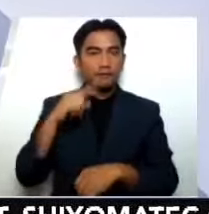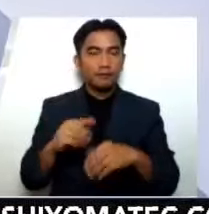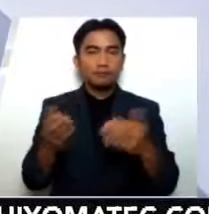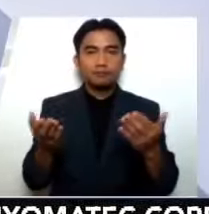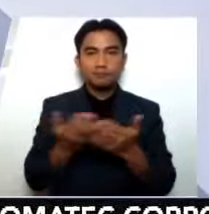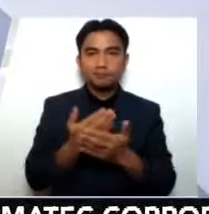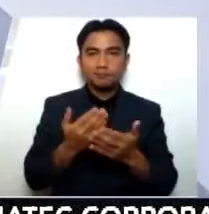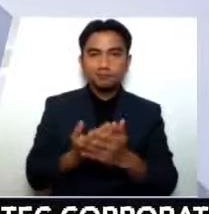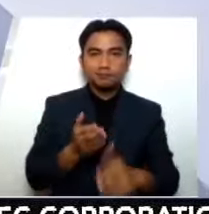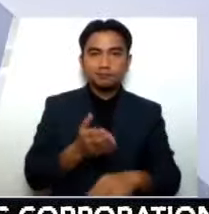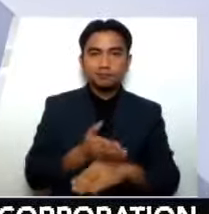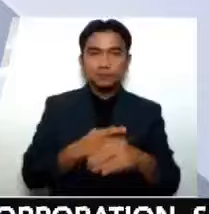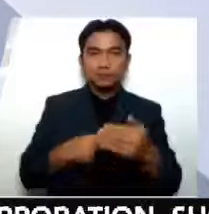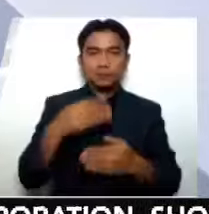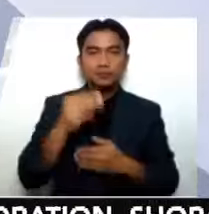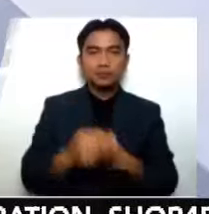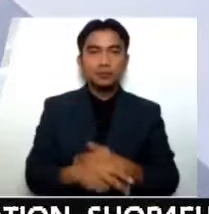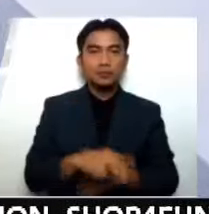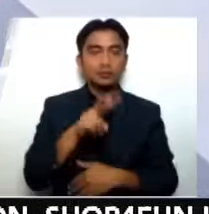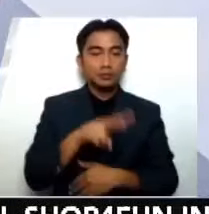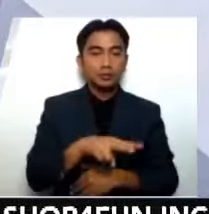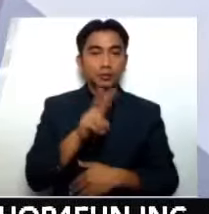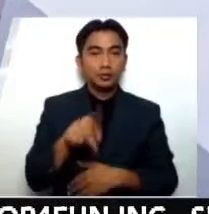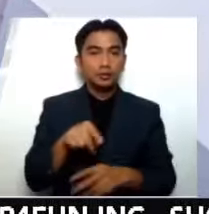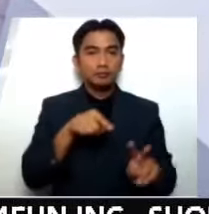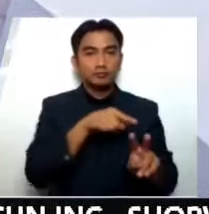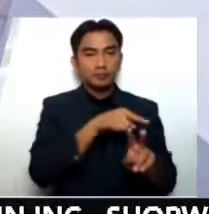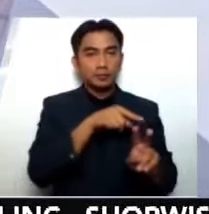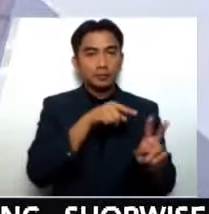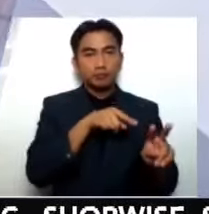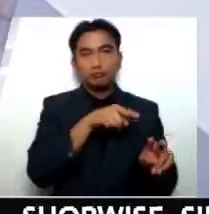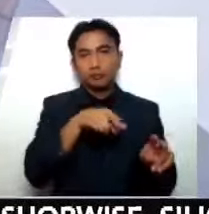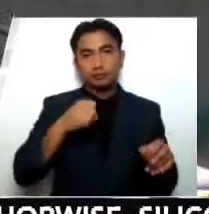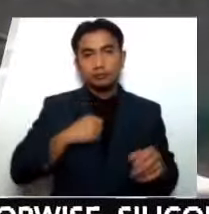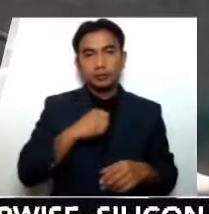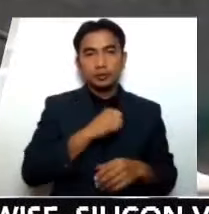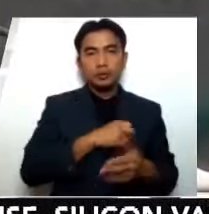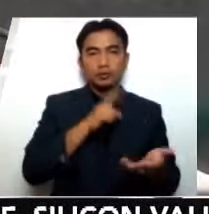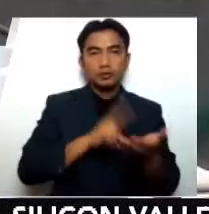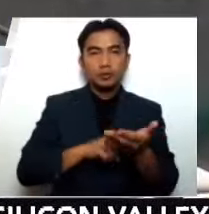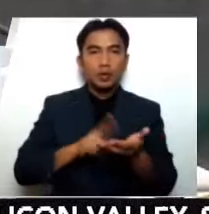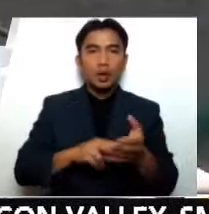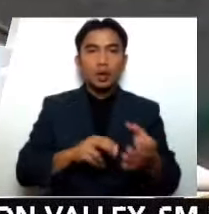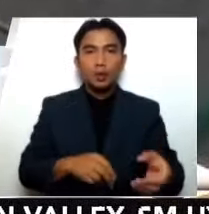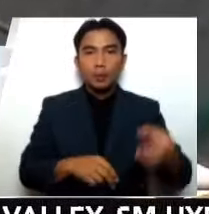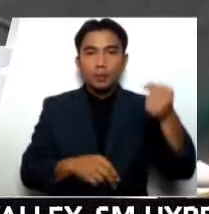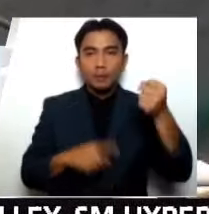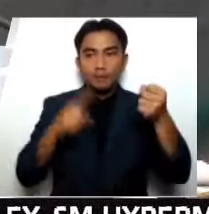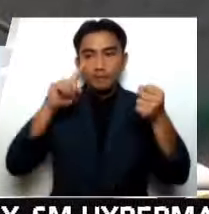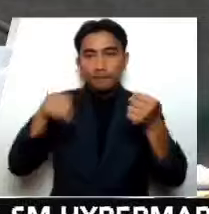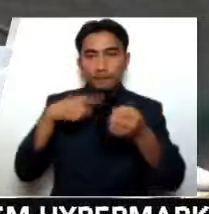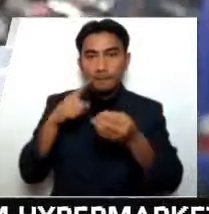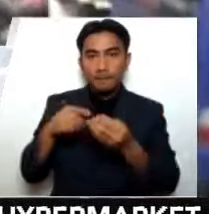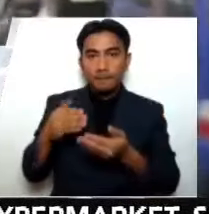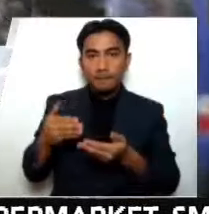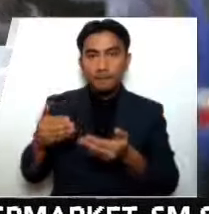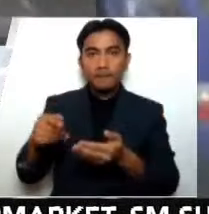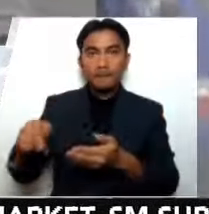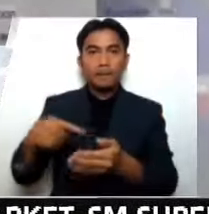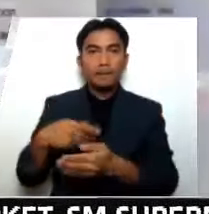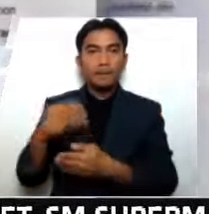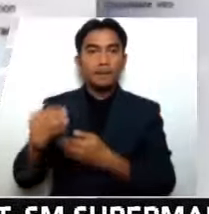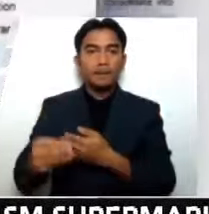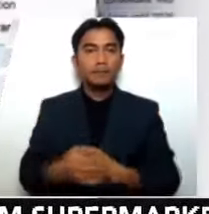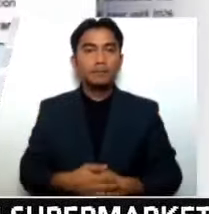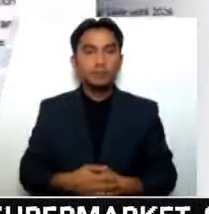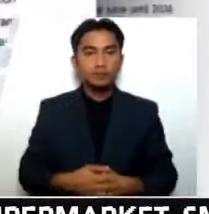sa kanila ang pumirma sa resolusyon para suspindihin ito. Mismo si Senate President Cheese Escudero ang